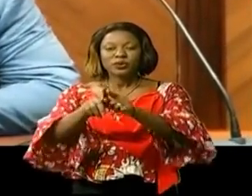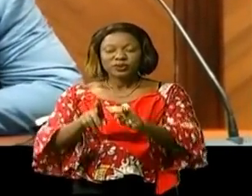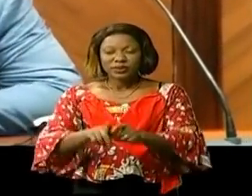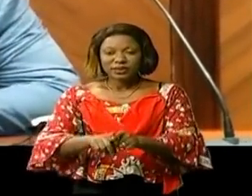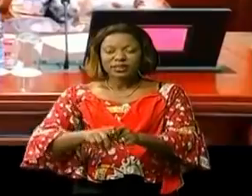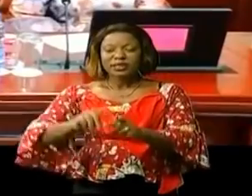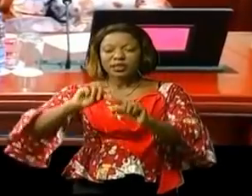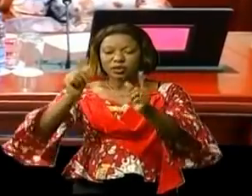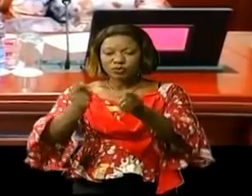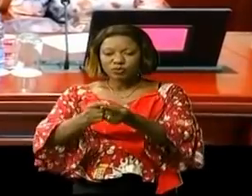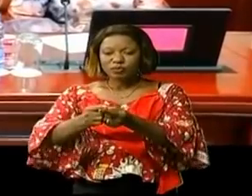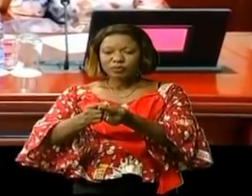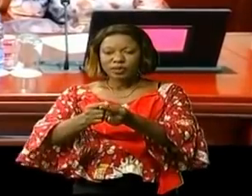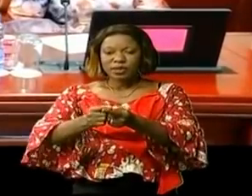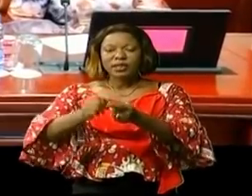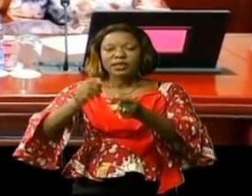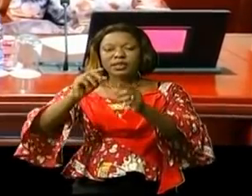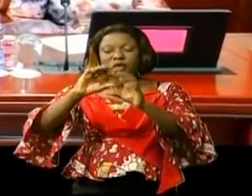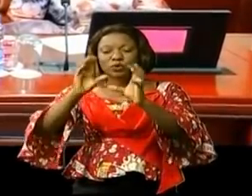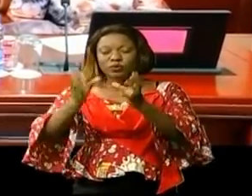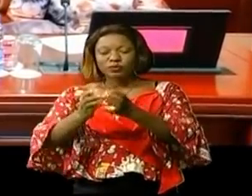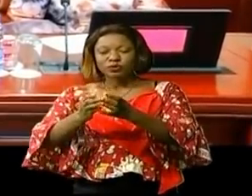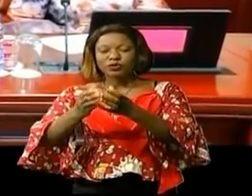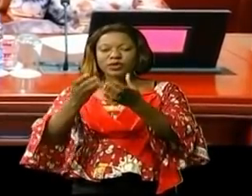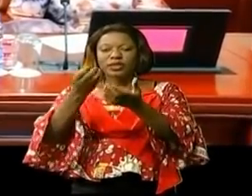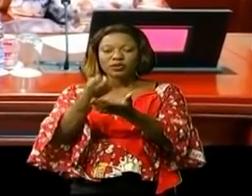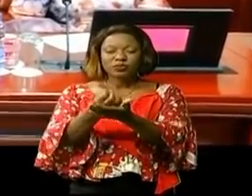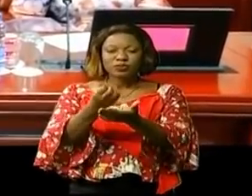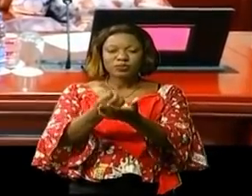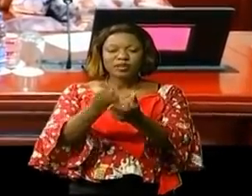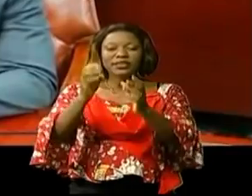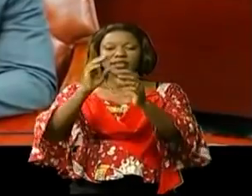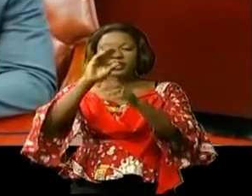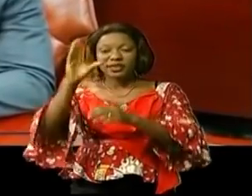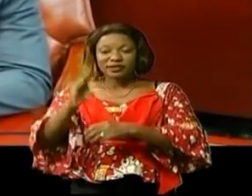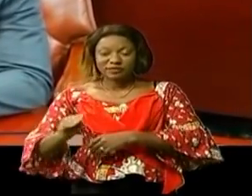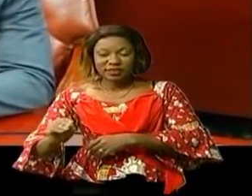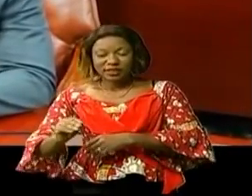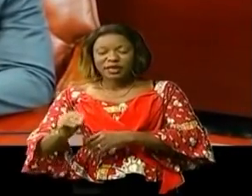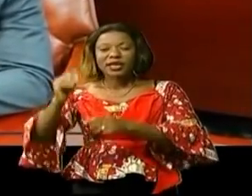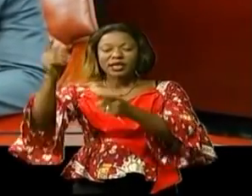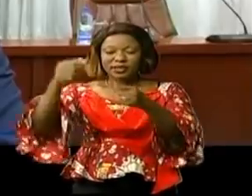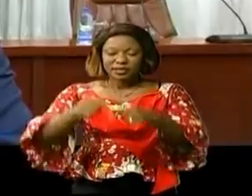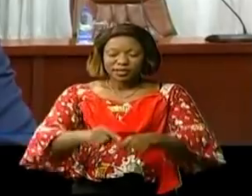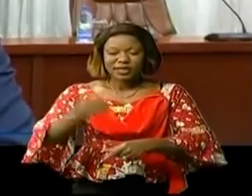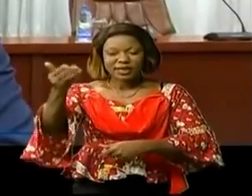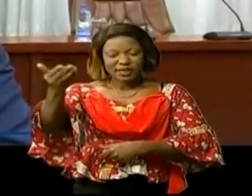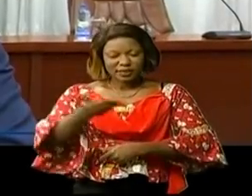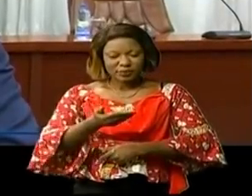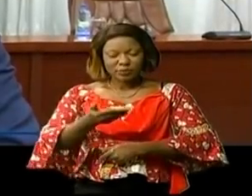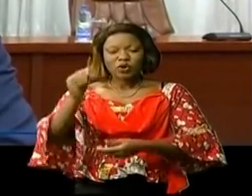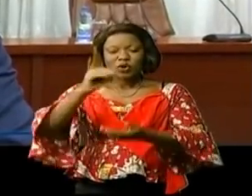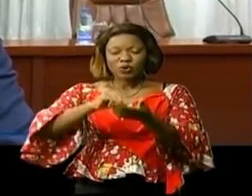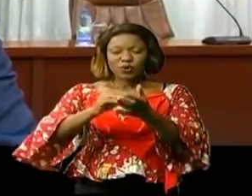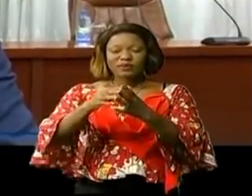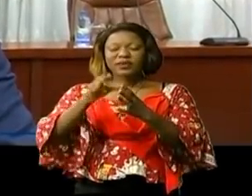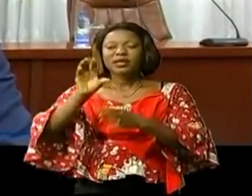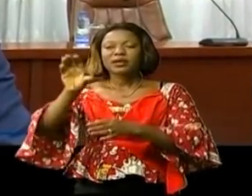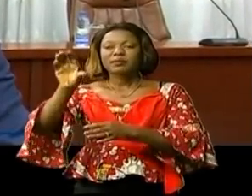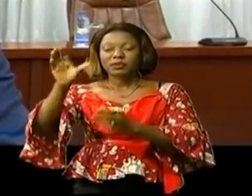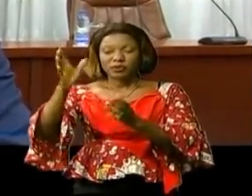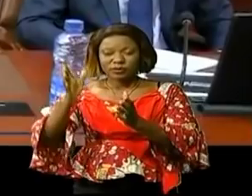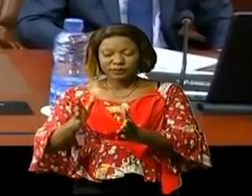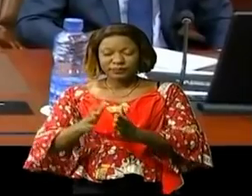une délégation de la Commission économique pour l'Afrique et celle de la Banque africaine d'export et d'import, AfriSimBank. Pour ce projet